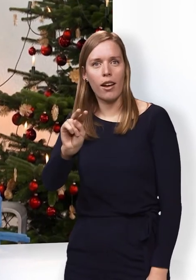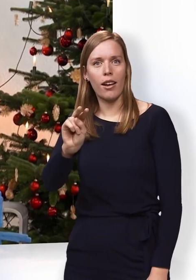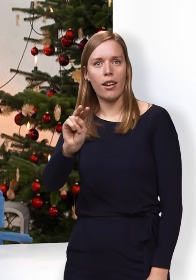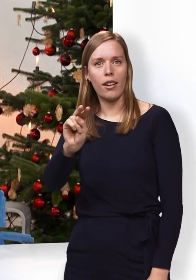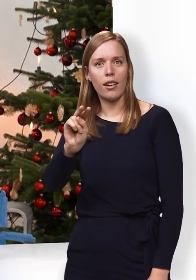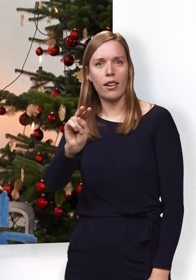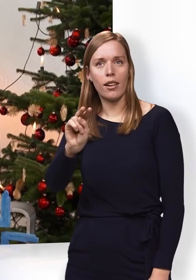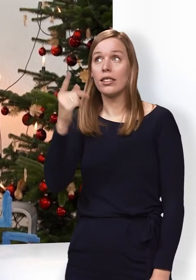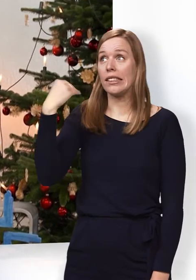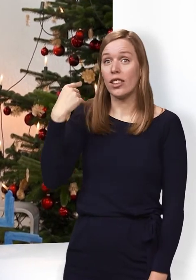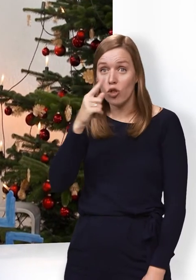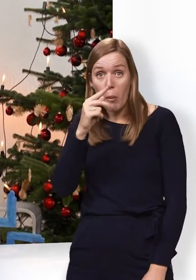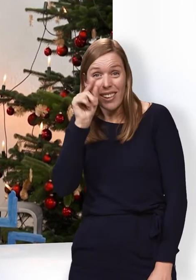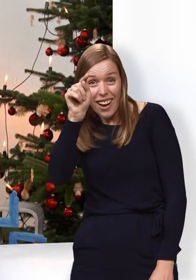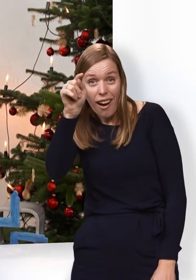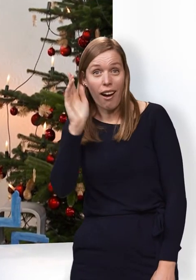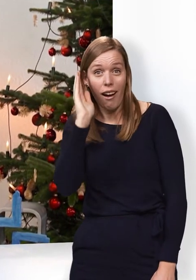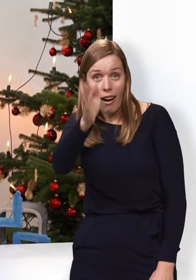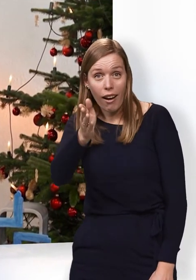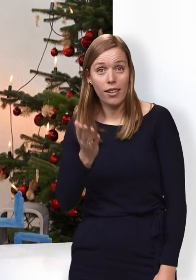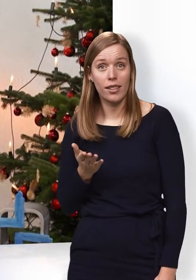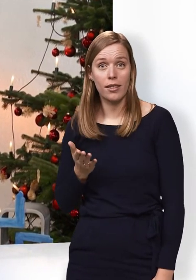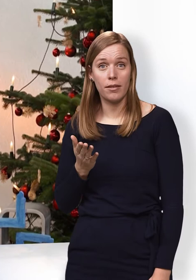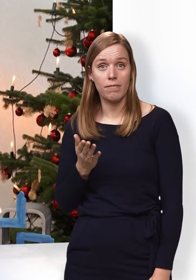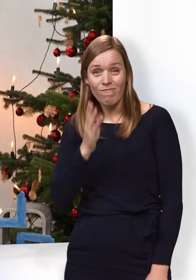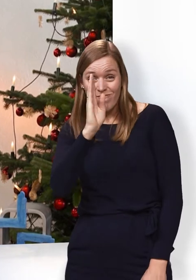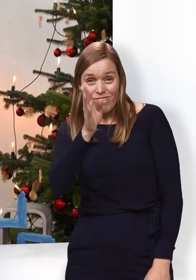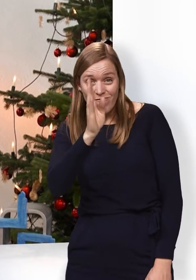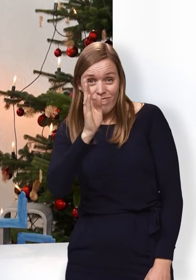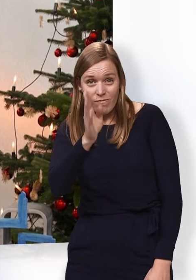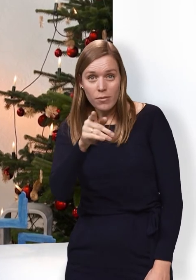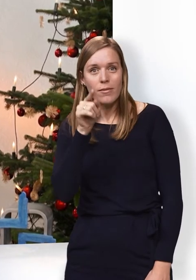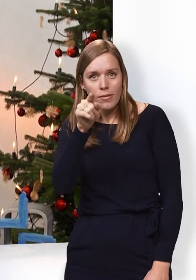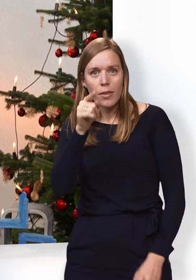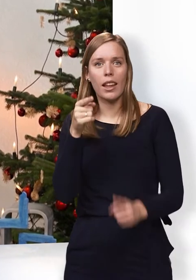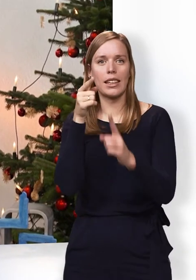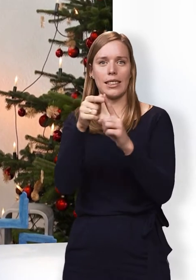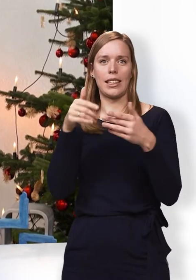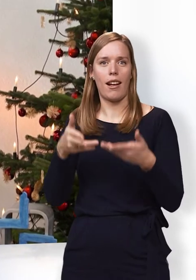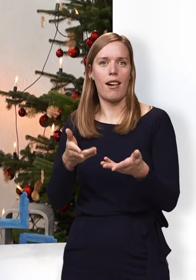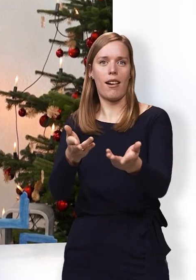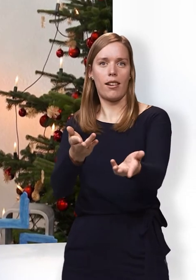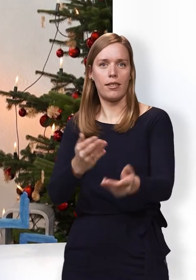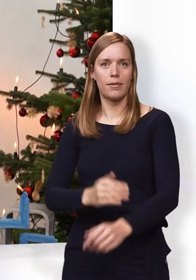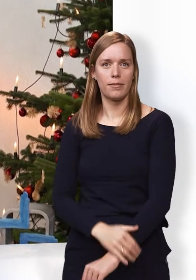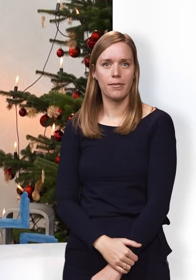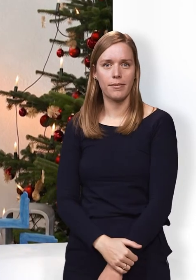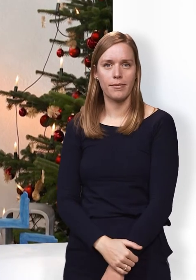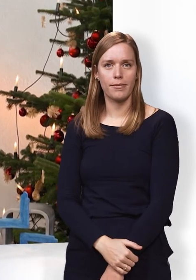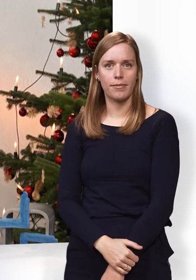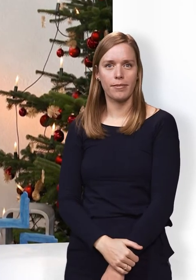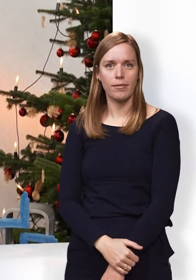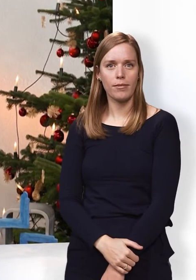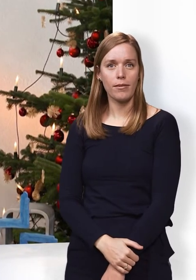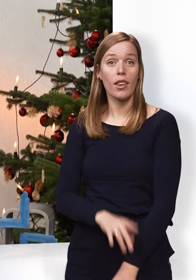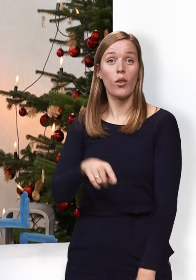ob er uns zuruft: Da geht's lang. In diese Richtung liegt das Ziel. Und dann beschreibt er